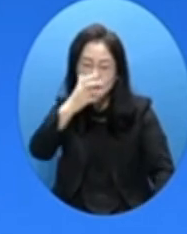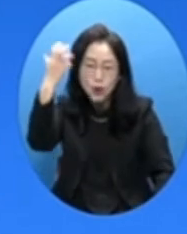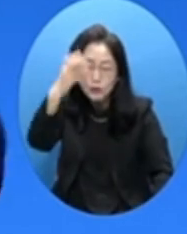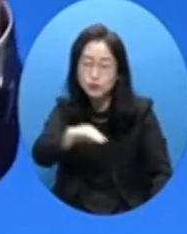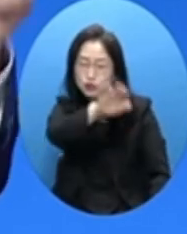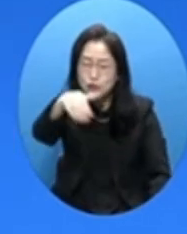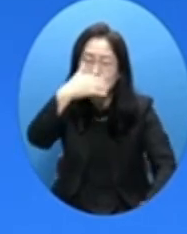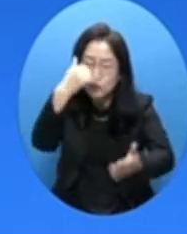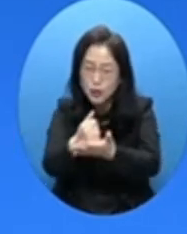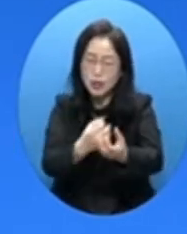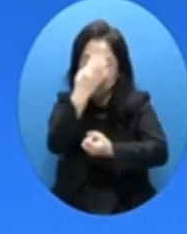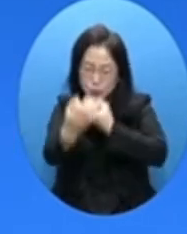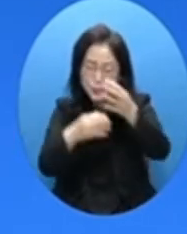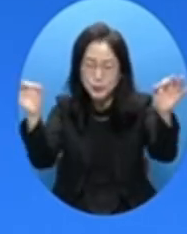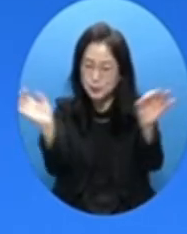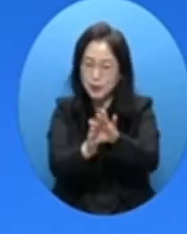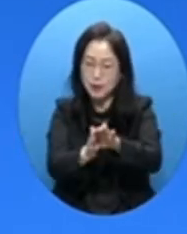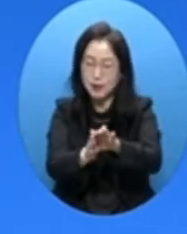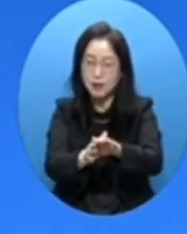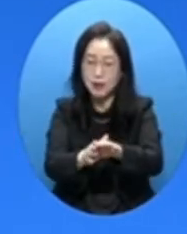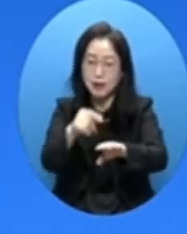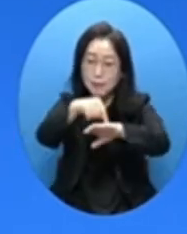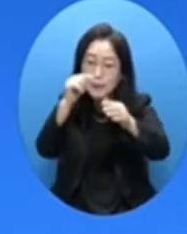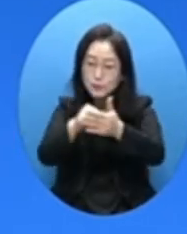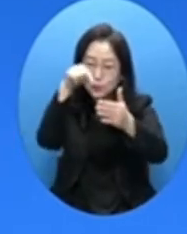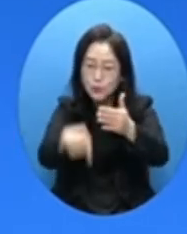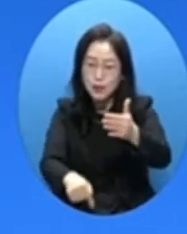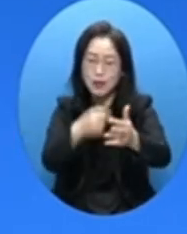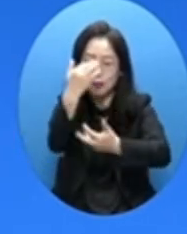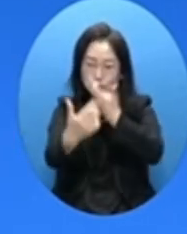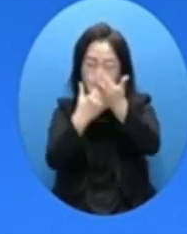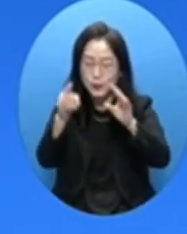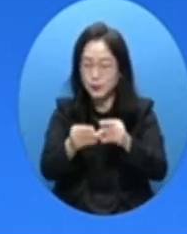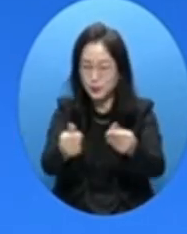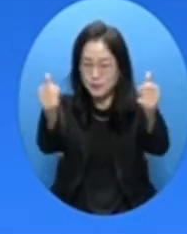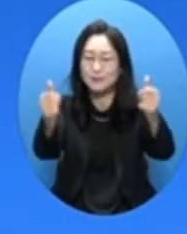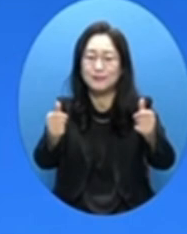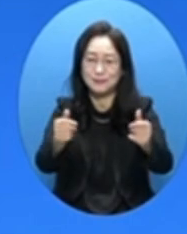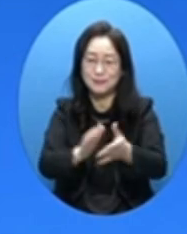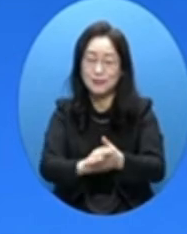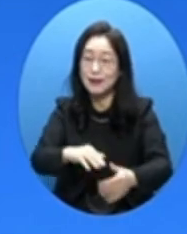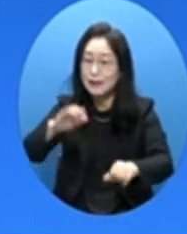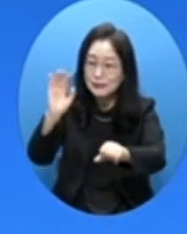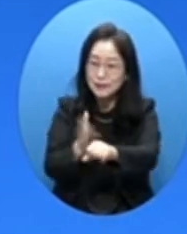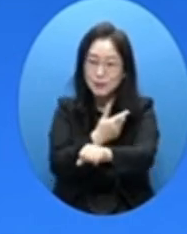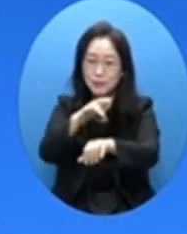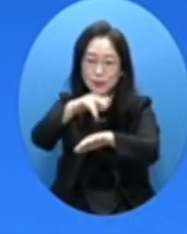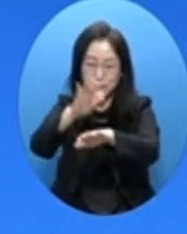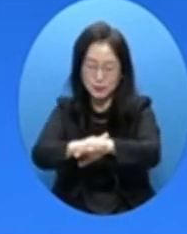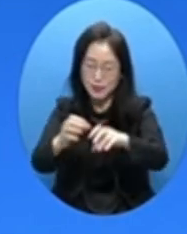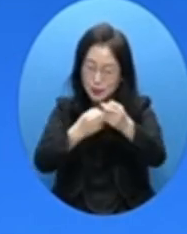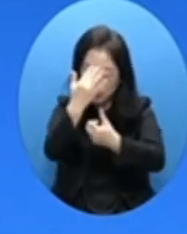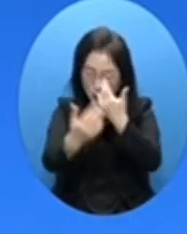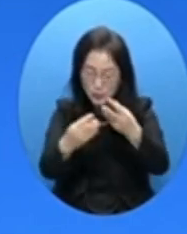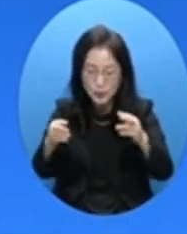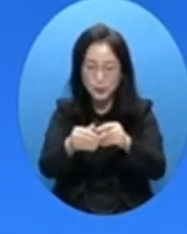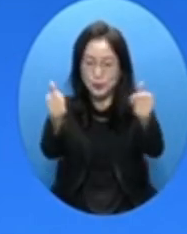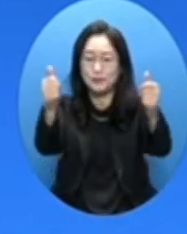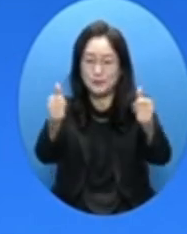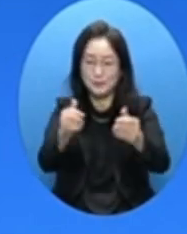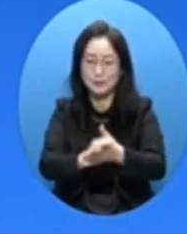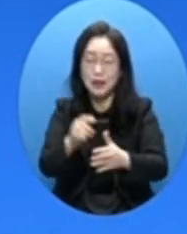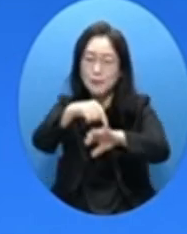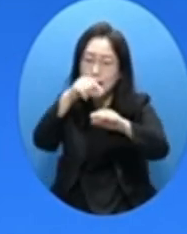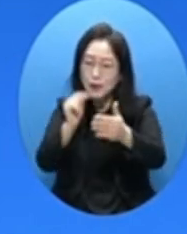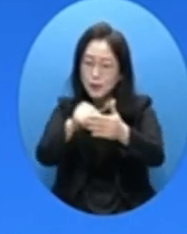영인 것입니다 불이 임하면 우리 마음에 죄가 불살라지는 것입니다 잘못했을간에 불살라지는 것입니다 우리 마음 때